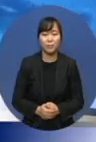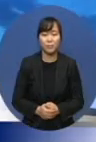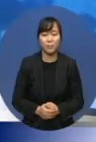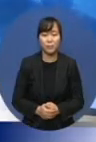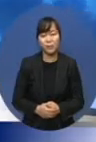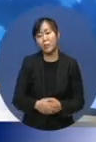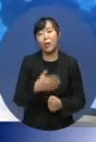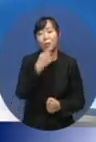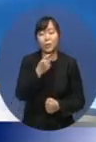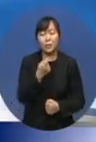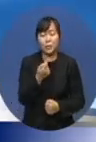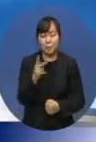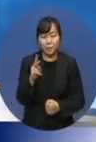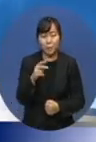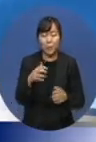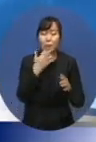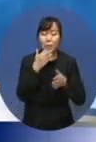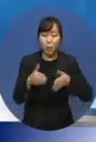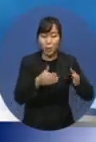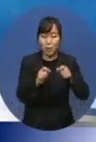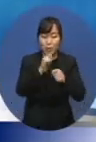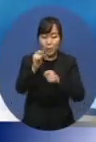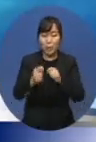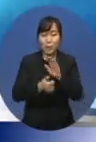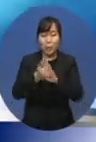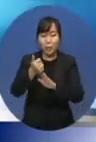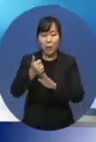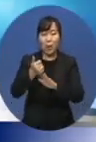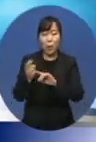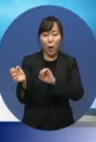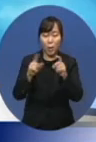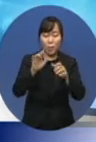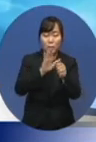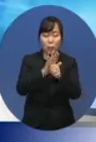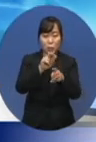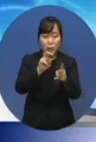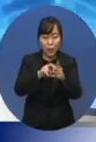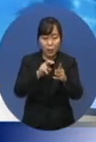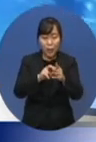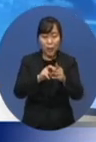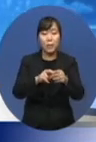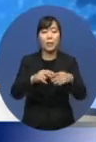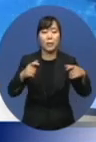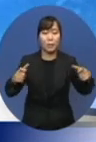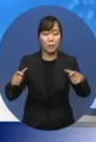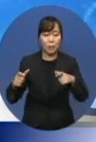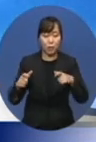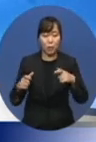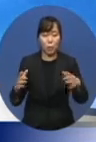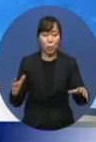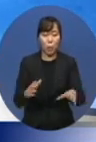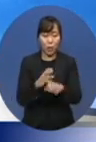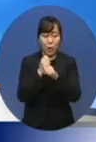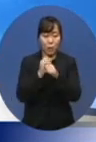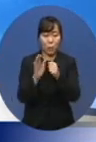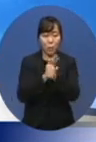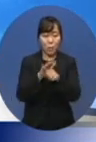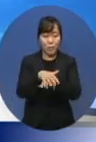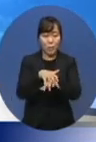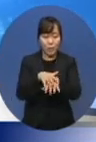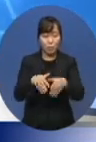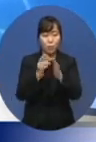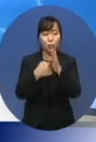복지 tv 경기지사 와 희망 회복 지원 센터가 지역 내 통합 돌봄 체계 구축을 위한 업무협약을